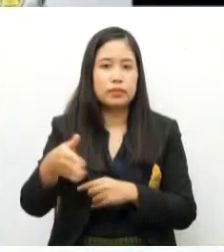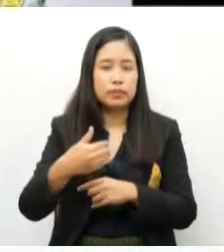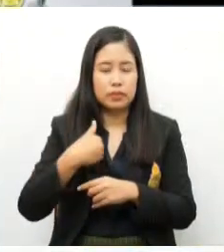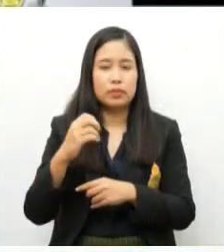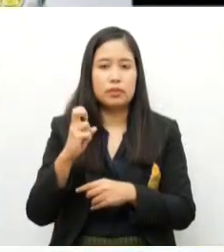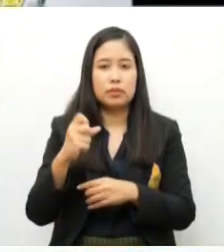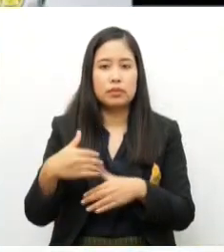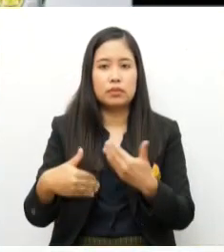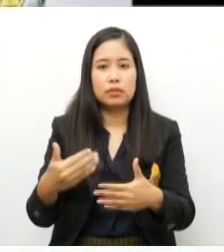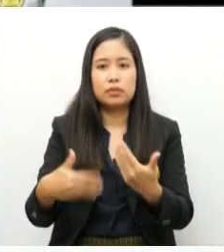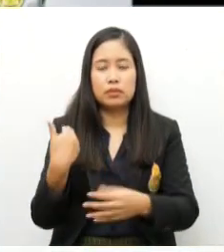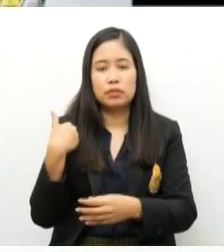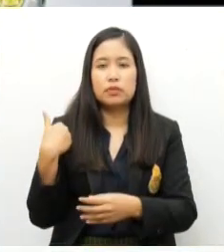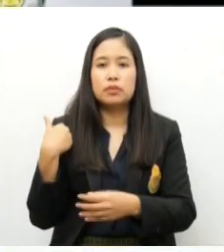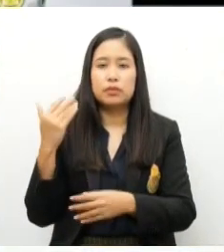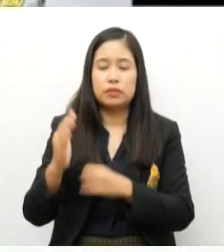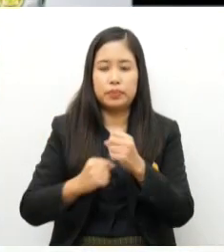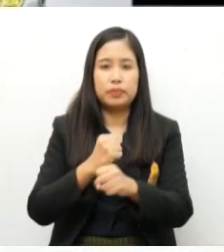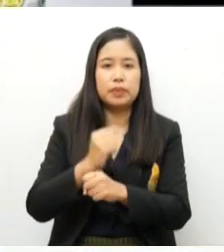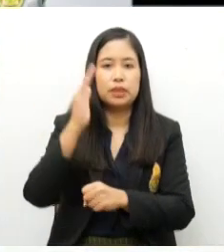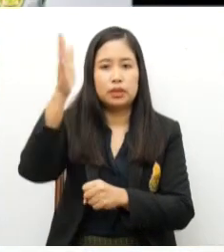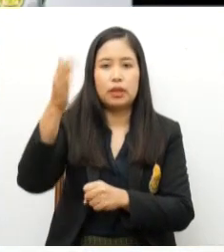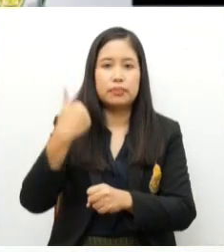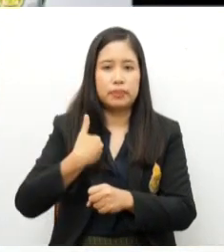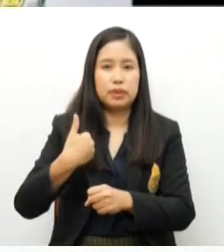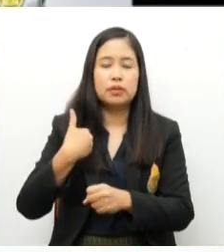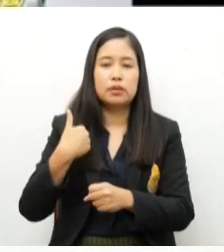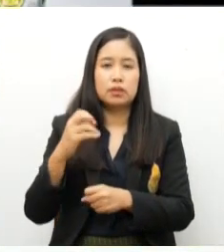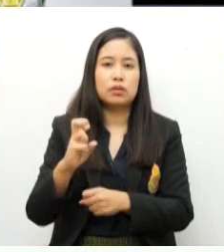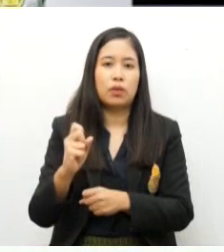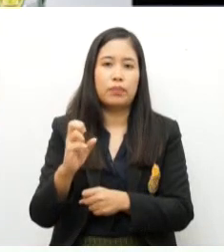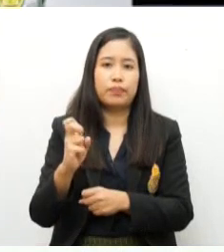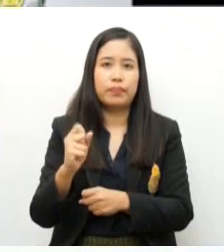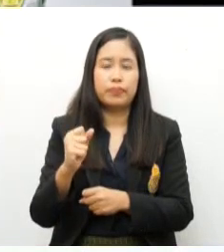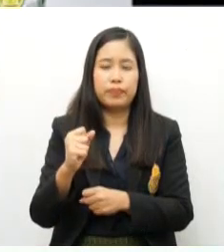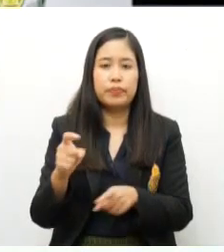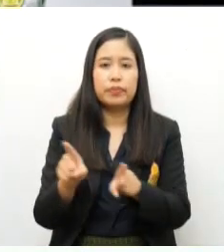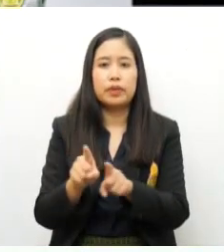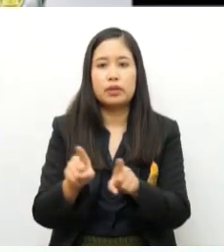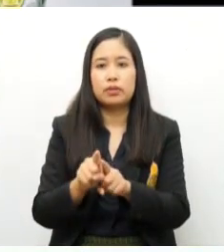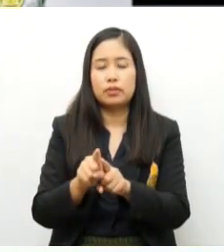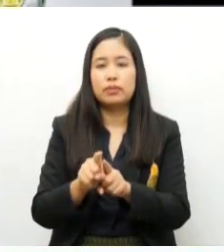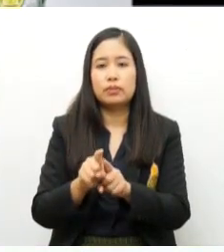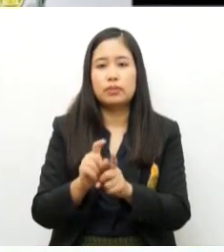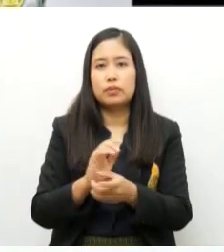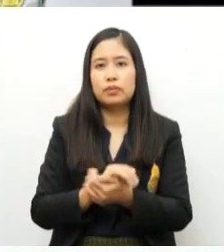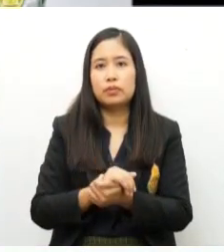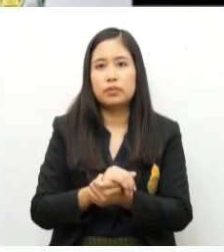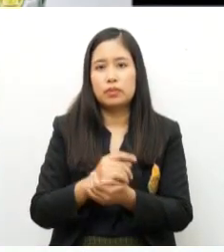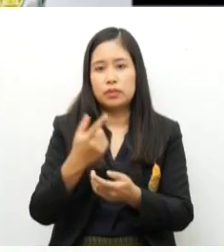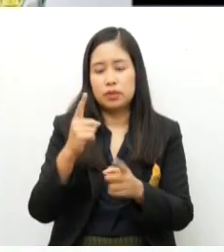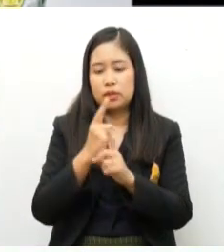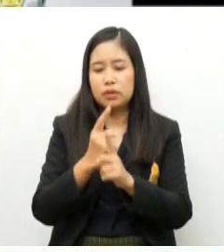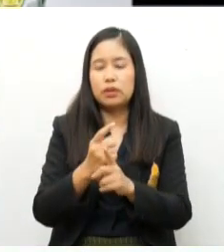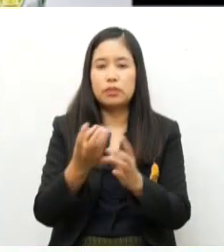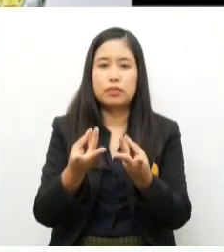อบครั้งนี้เนี่ยในปีหน้านะครับเราก็จะมีการสอบอีกเช่นเดียวกันเพราะจำนวนที่ผู้สอบผ่านขึ้นบัญชี